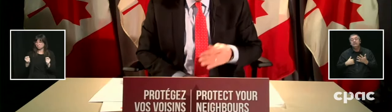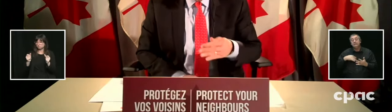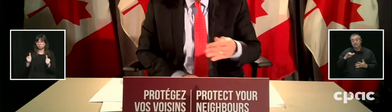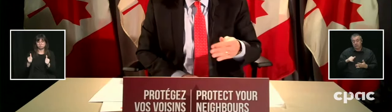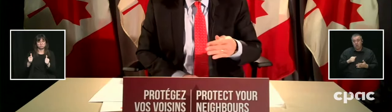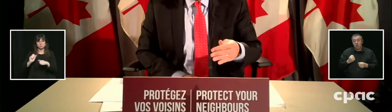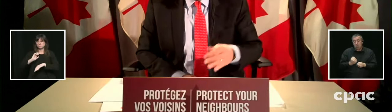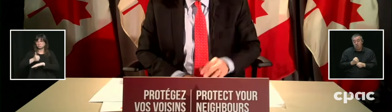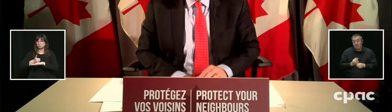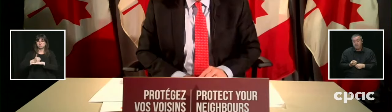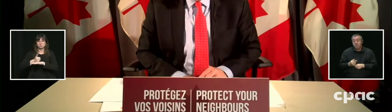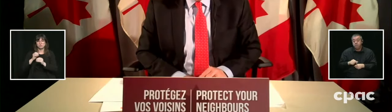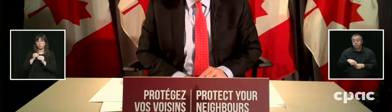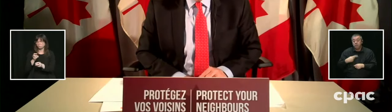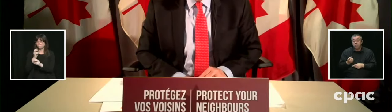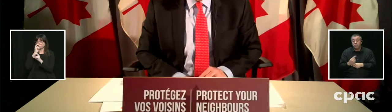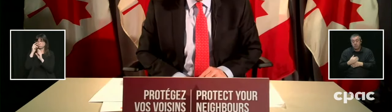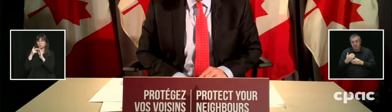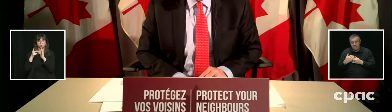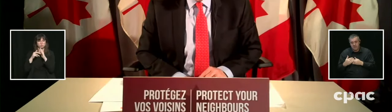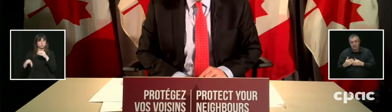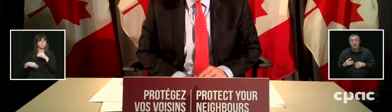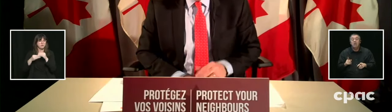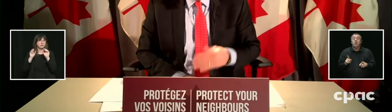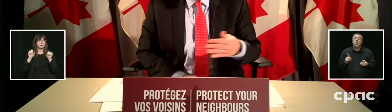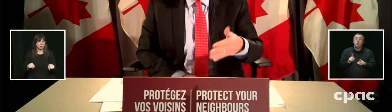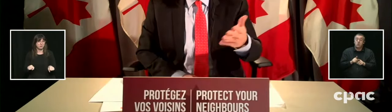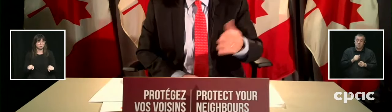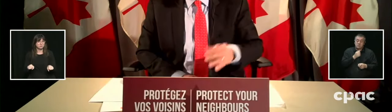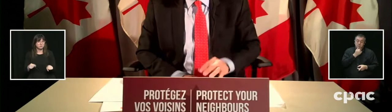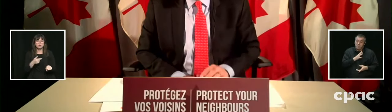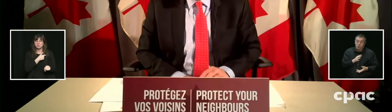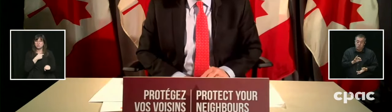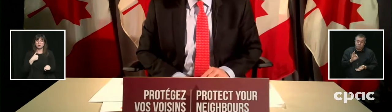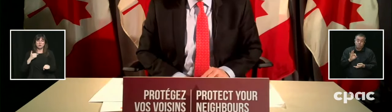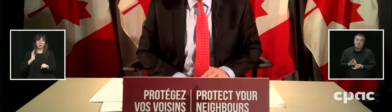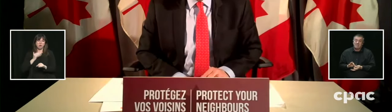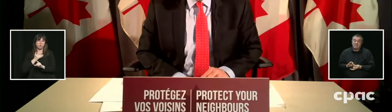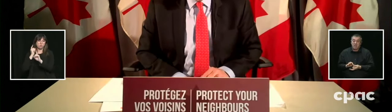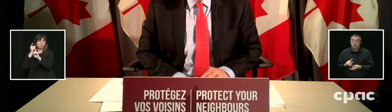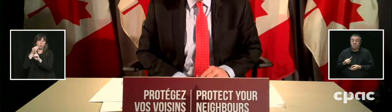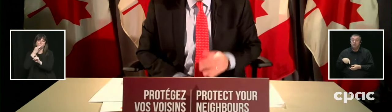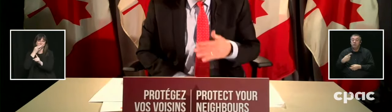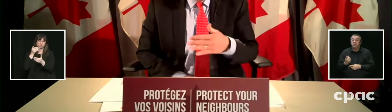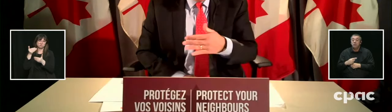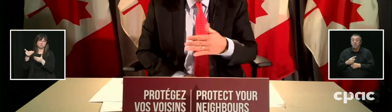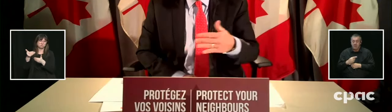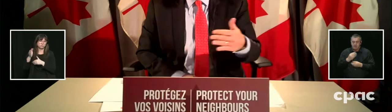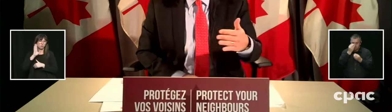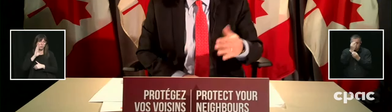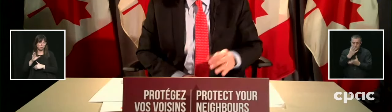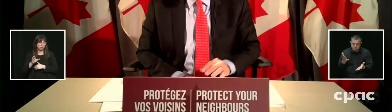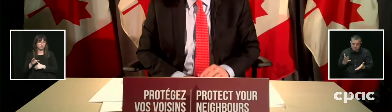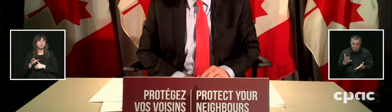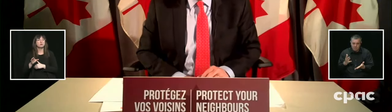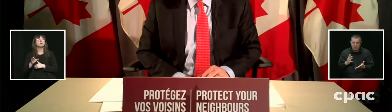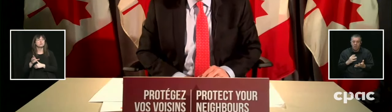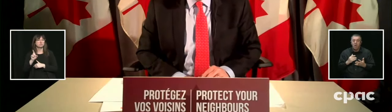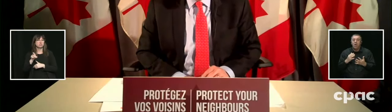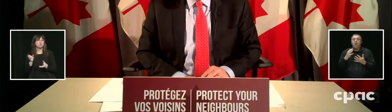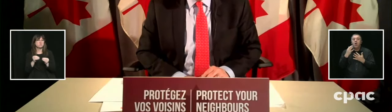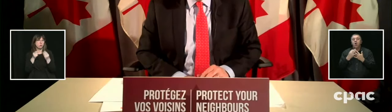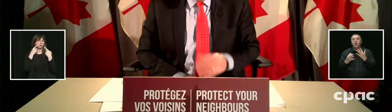faire au cours des prochains jours. Et on aura des précisions littéralement au cours des prochains jours. Et c'est une série d'options qu'on